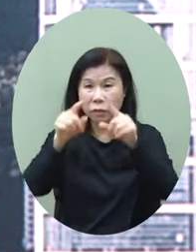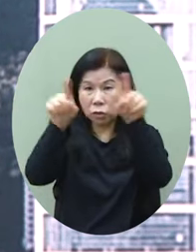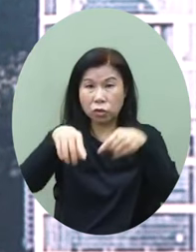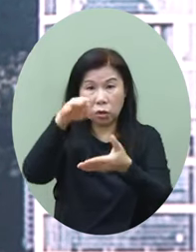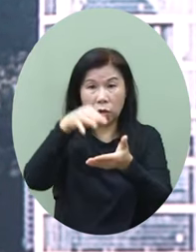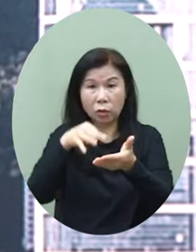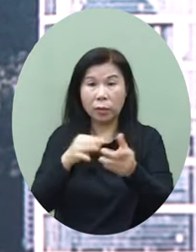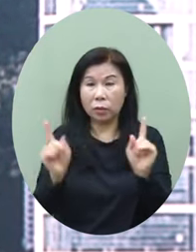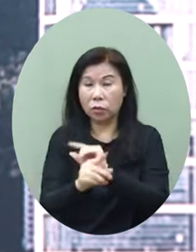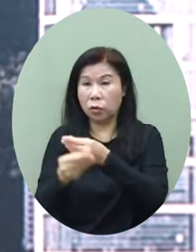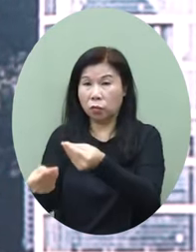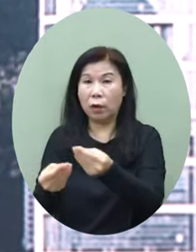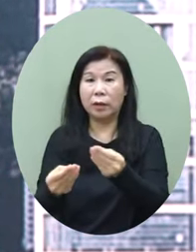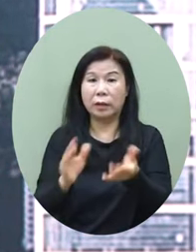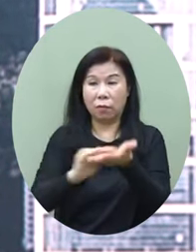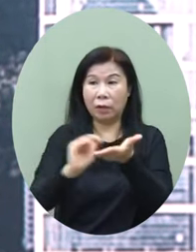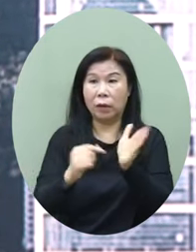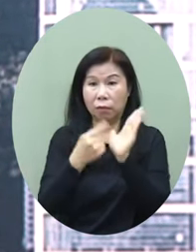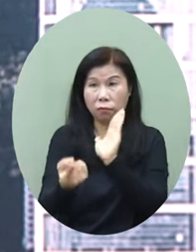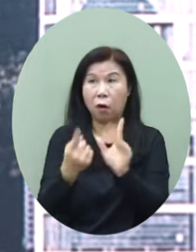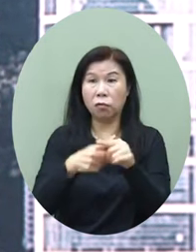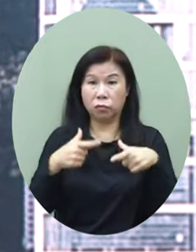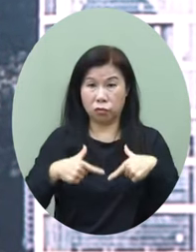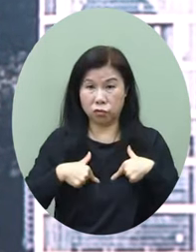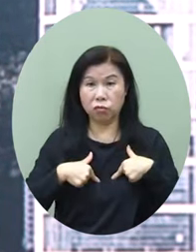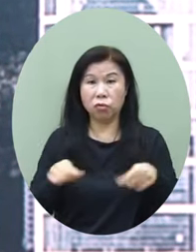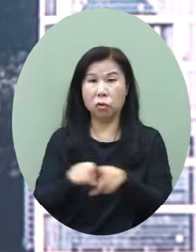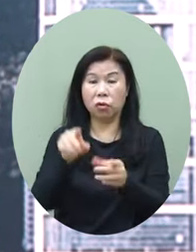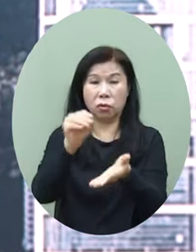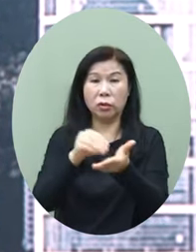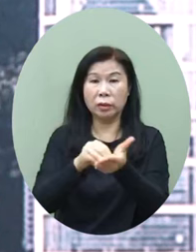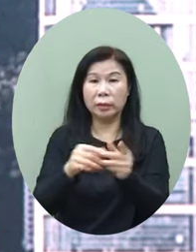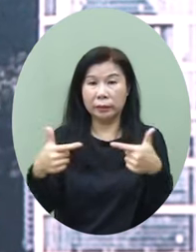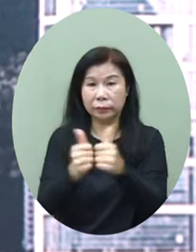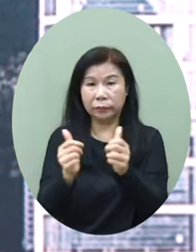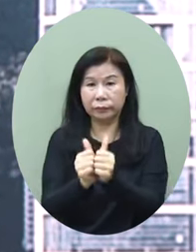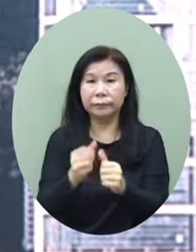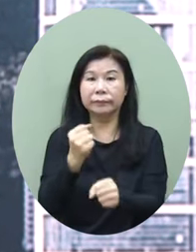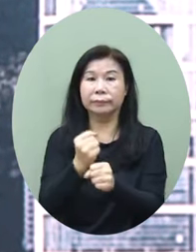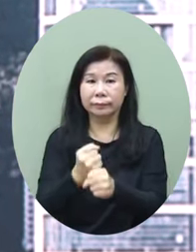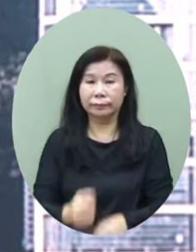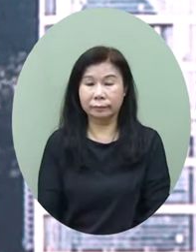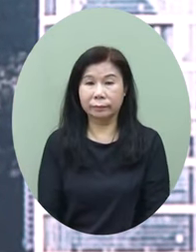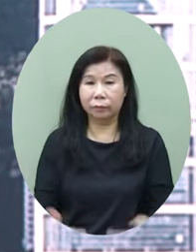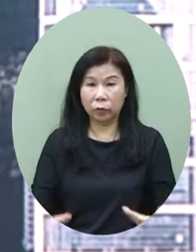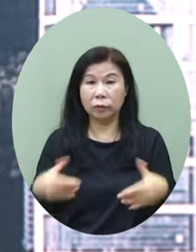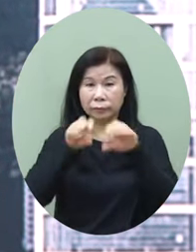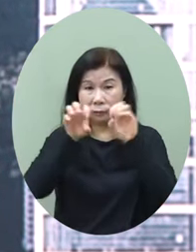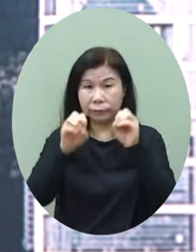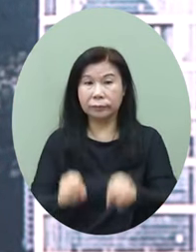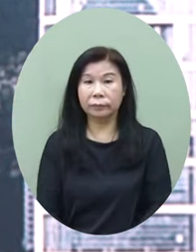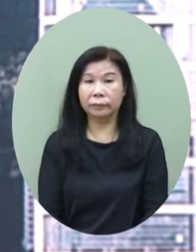現在都交給衛生防護中心由他們來都去採取適當的行動但我在這裡呼籲